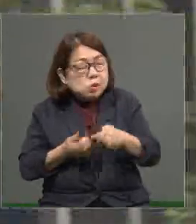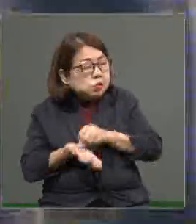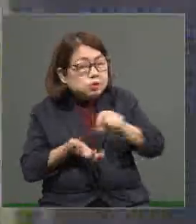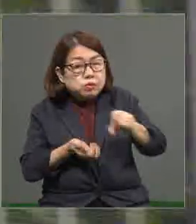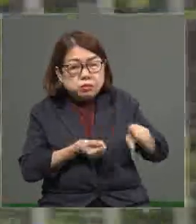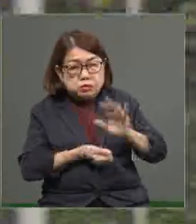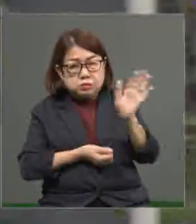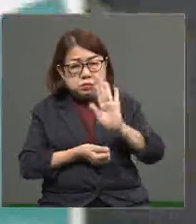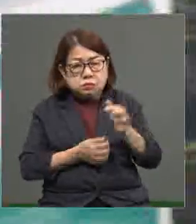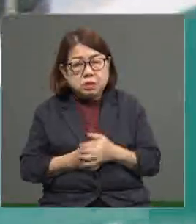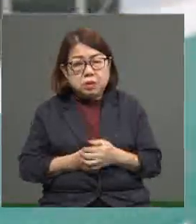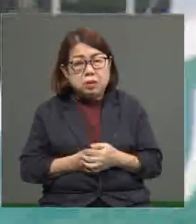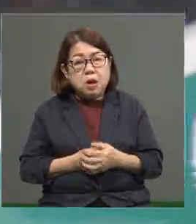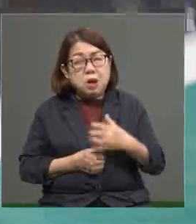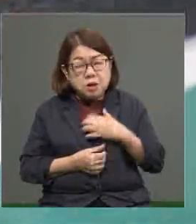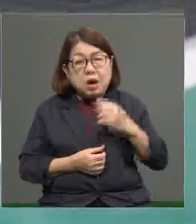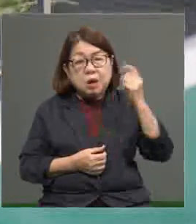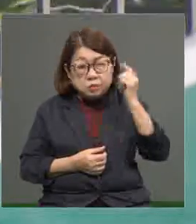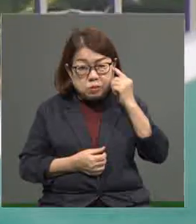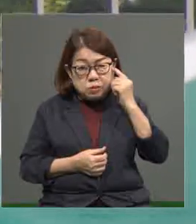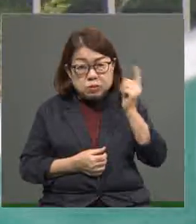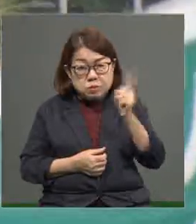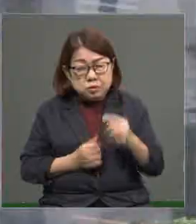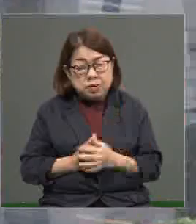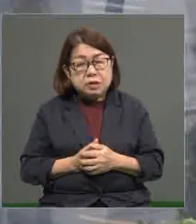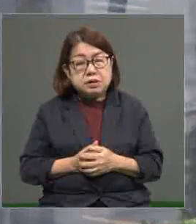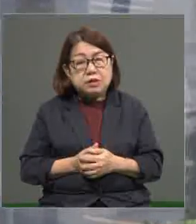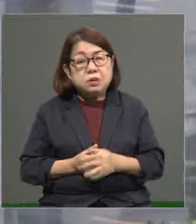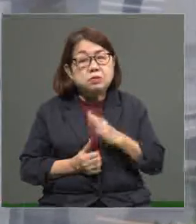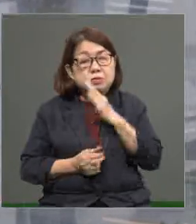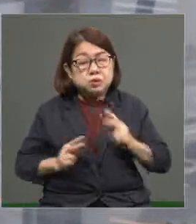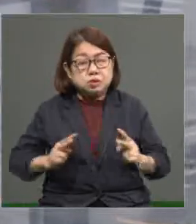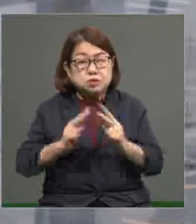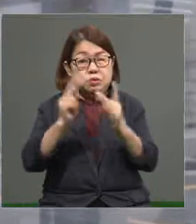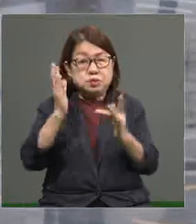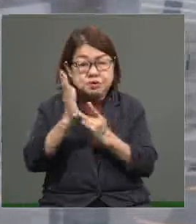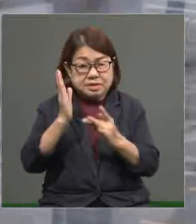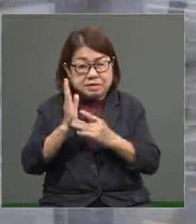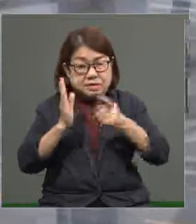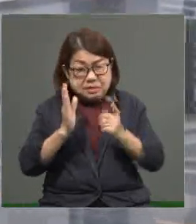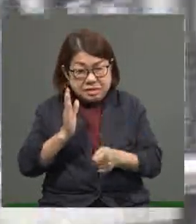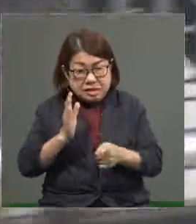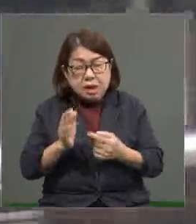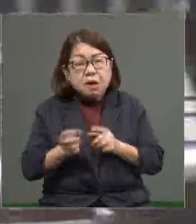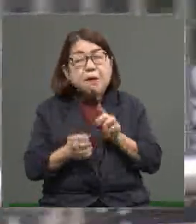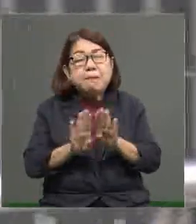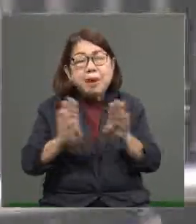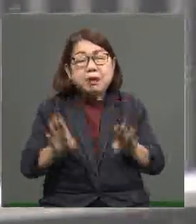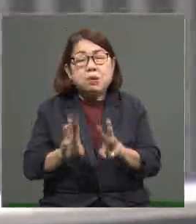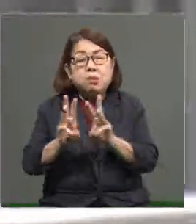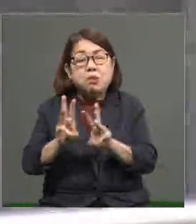ๆและสามารถติดตามข้อมูลข่าวสารได้เลยนะครับถ้าเป็นของกระทรวงดิจิทัลเพื่อเศรษฐกิจและสังคมเนี่ยไปได้เลยที่